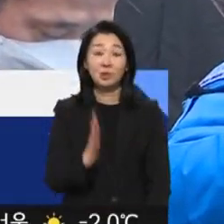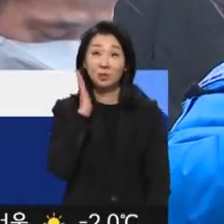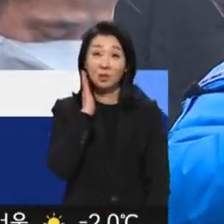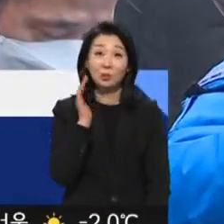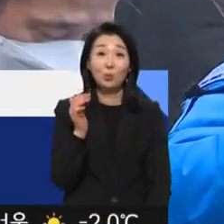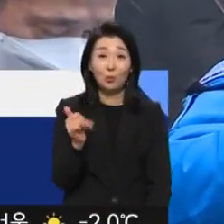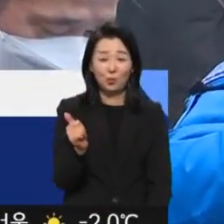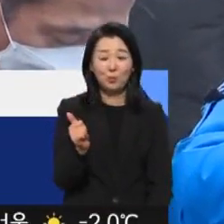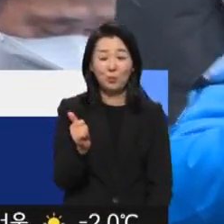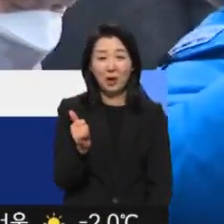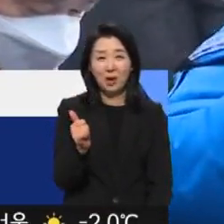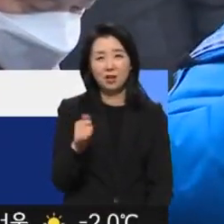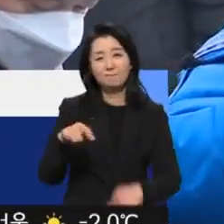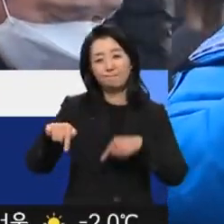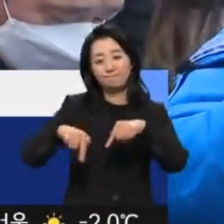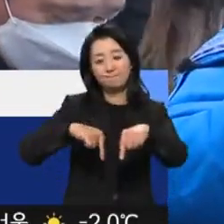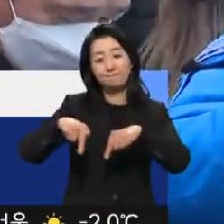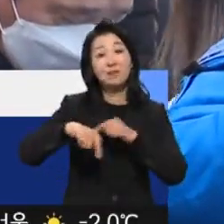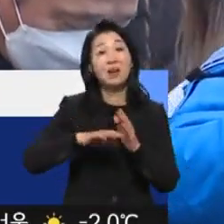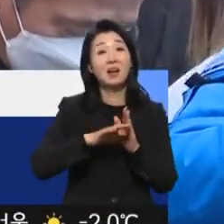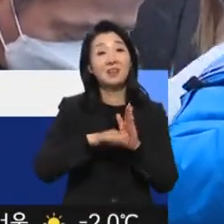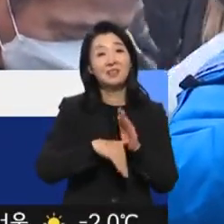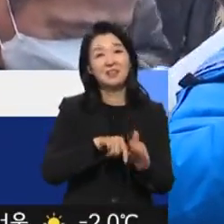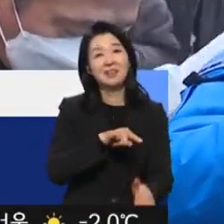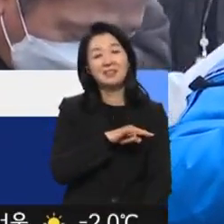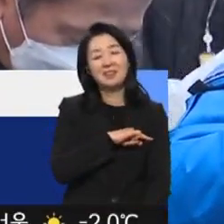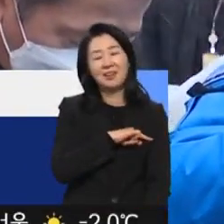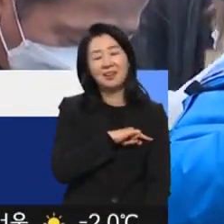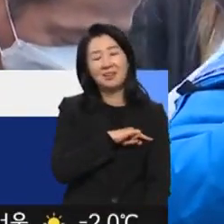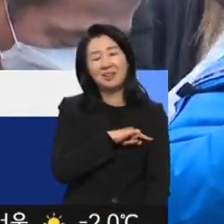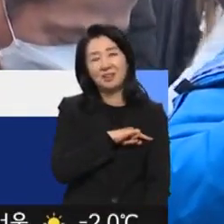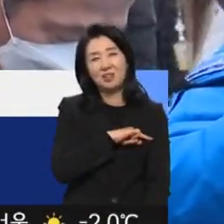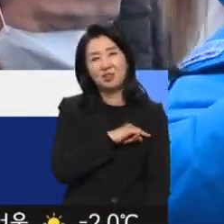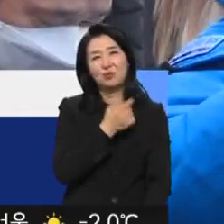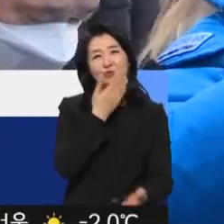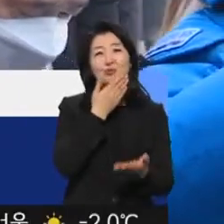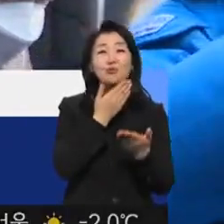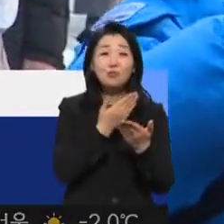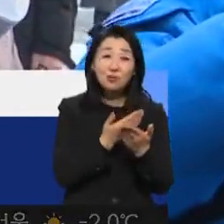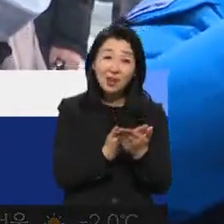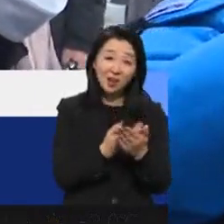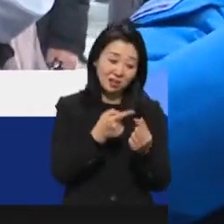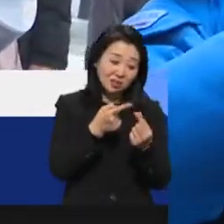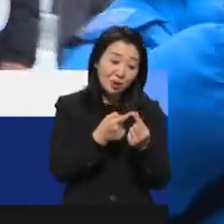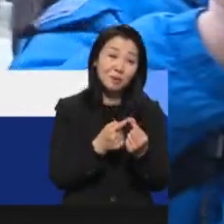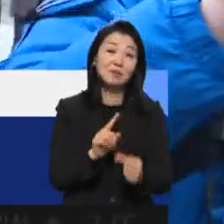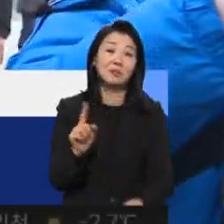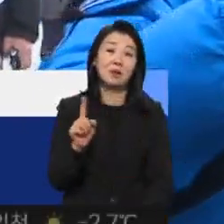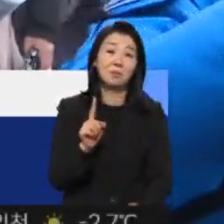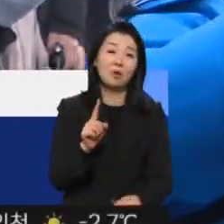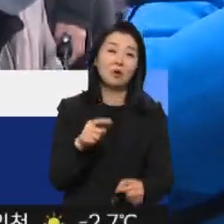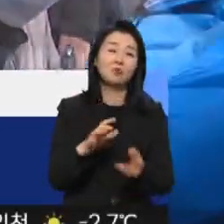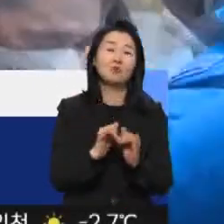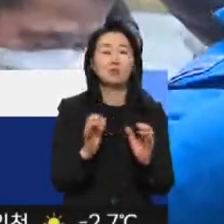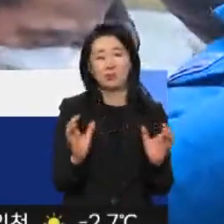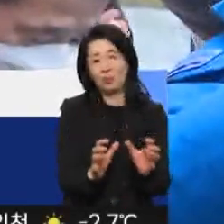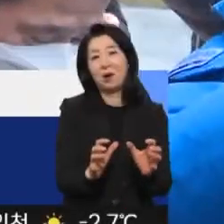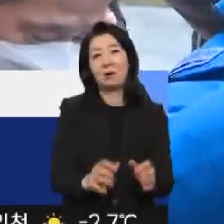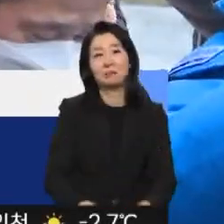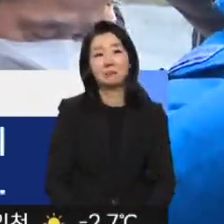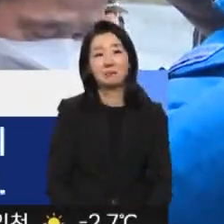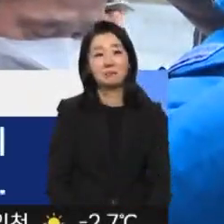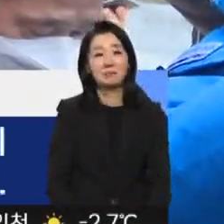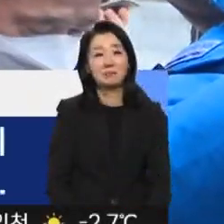대통령님께서 재임 기간 중에 가장 최고의 과제로 꼽으셨던 국민 통합입니다. 그런데